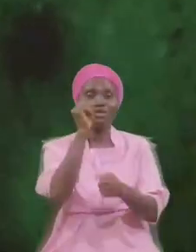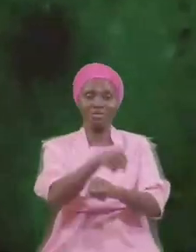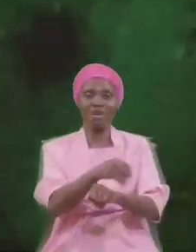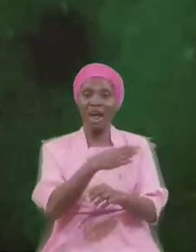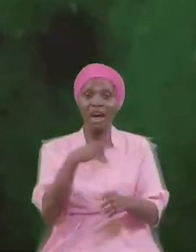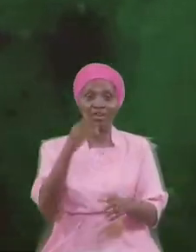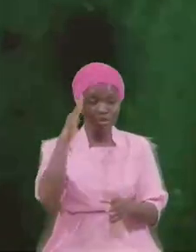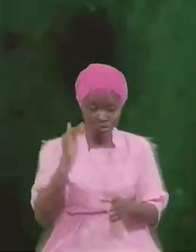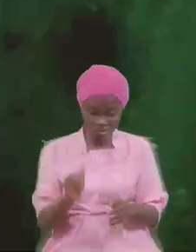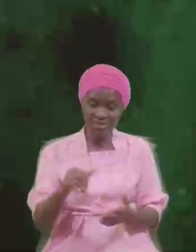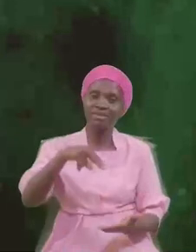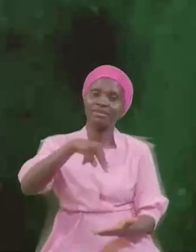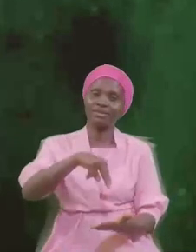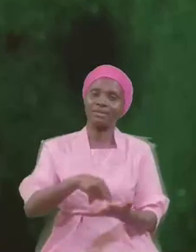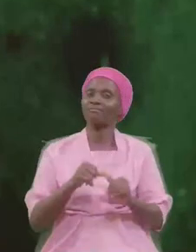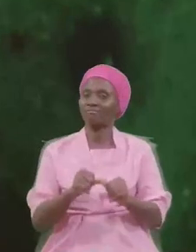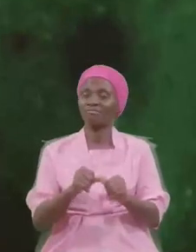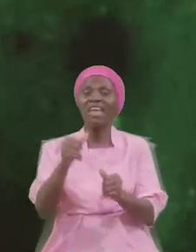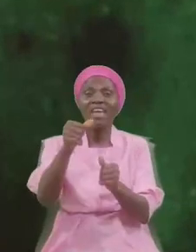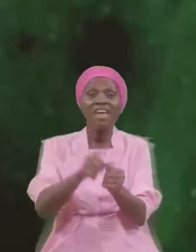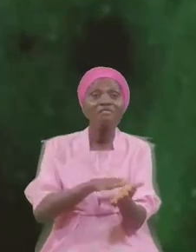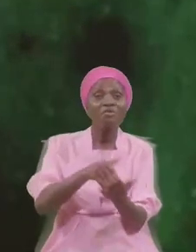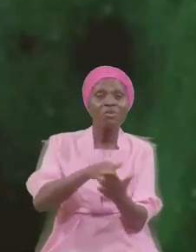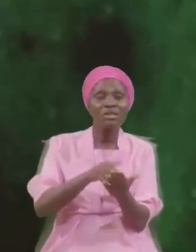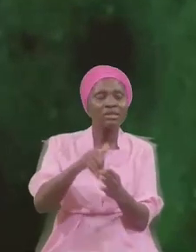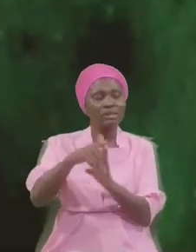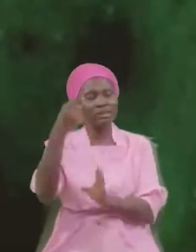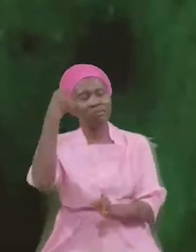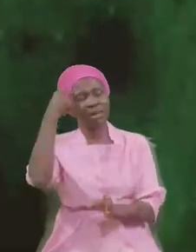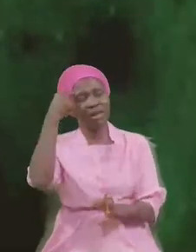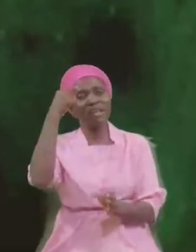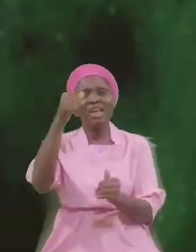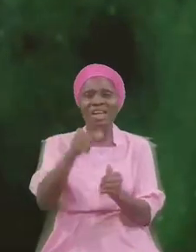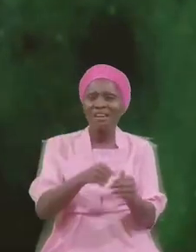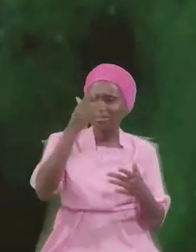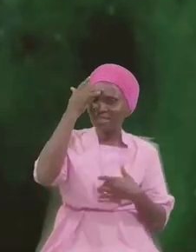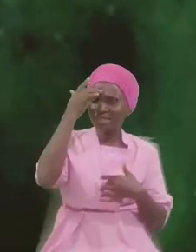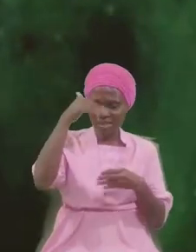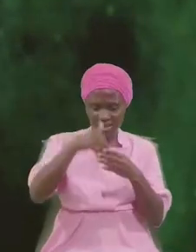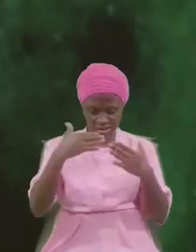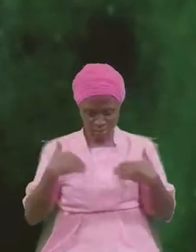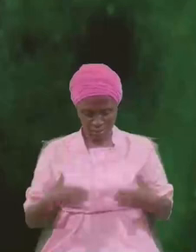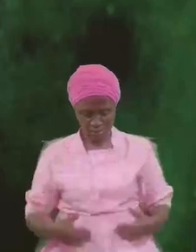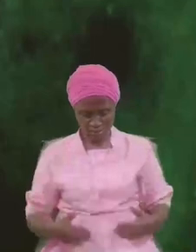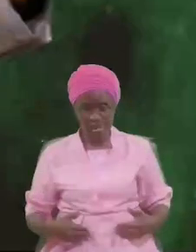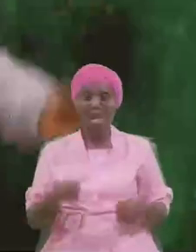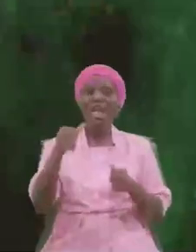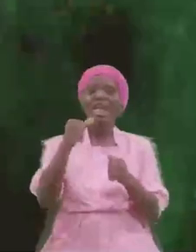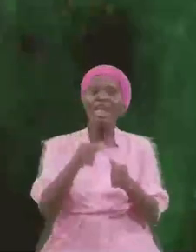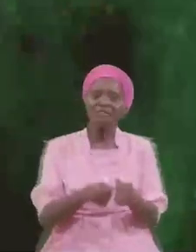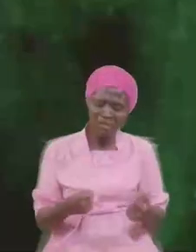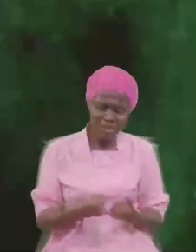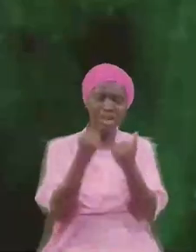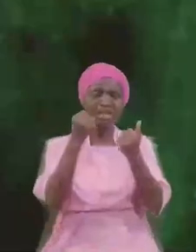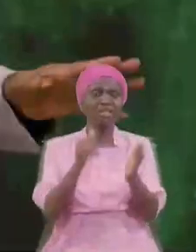debout. Chaque faiblesse d'esprit, chaque maladie dans le corps, chaque